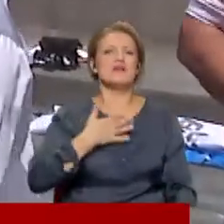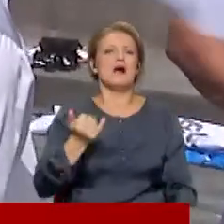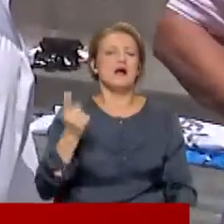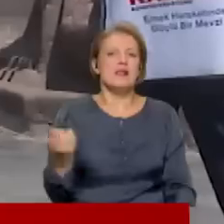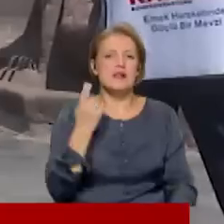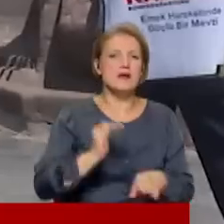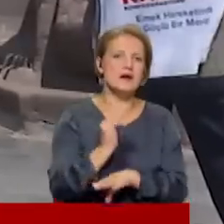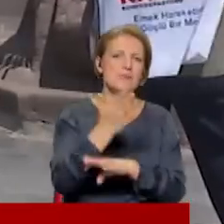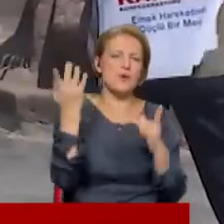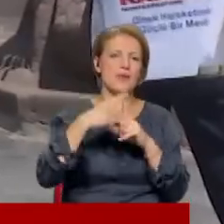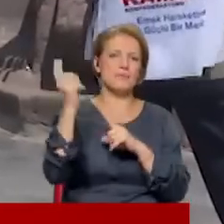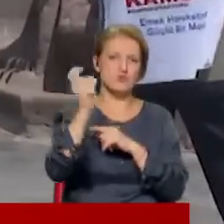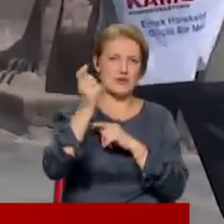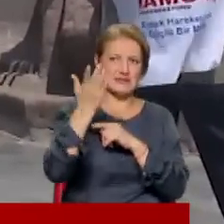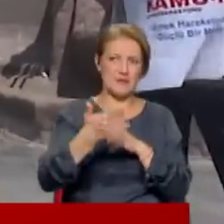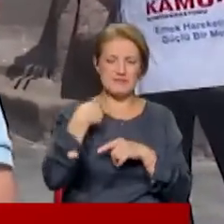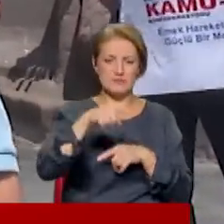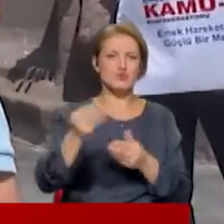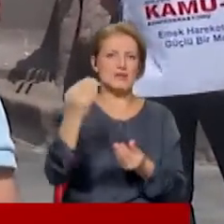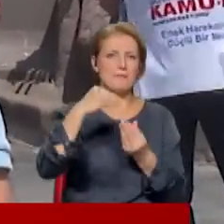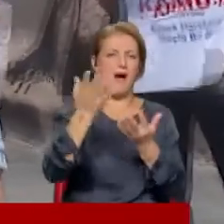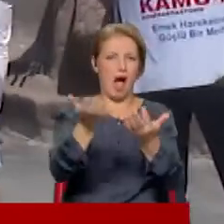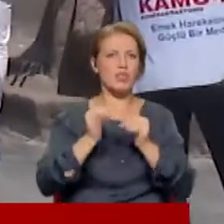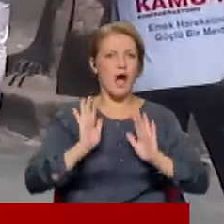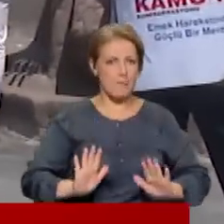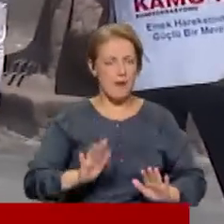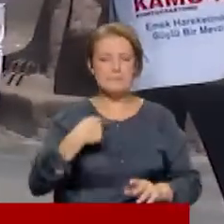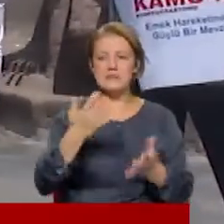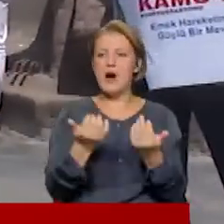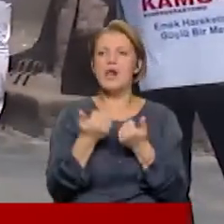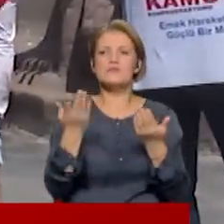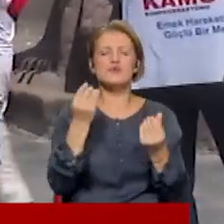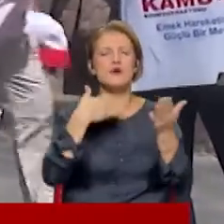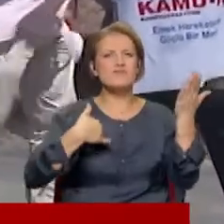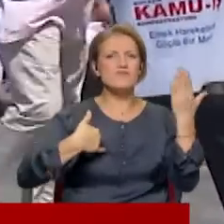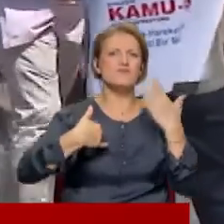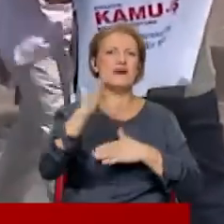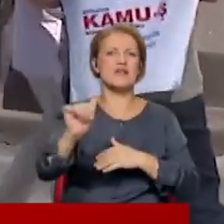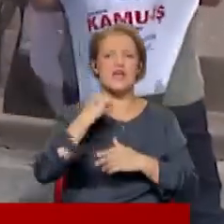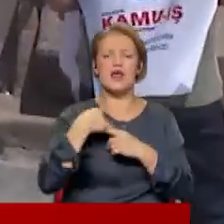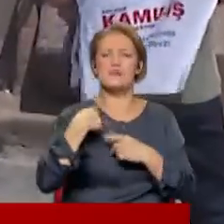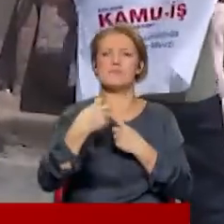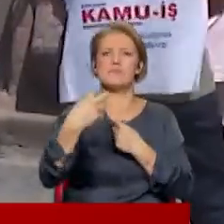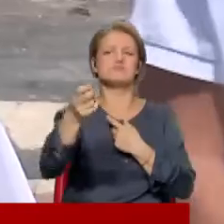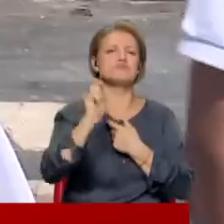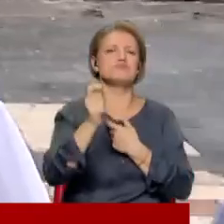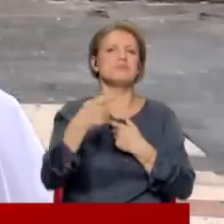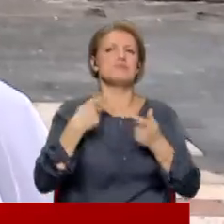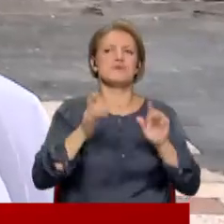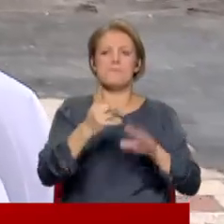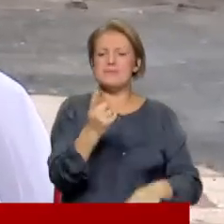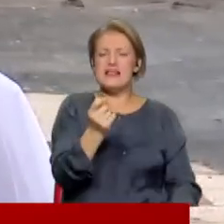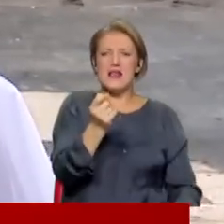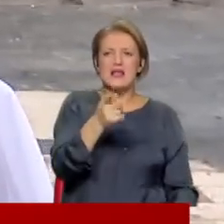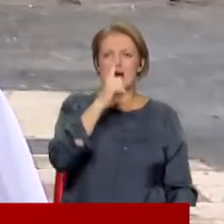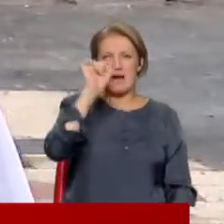alamıyoruz, yaşayamıyoruz. Temmuz ayında biz bu zamlarımızı aldık ama bizim aldığımızdan çok daha fazlasını geri ödemek zorunda kaldık. 1 liralık